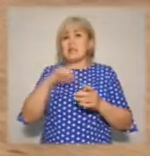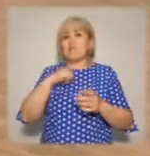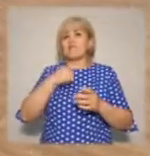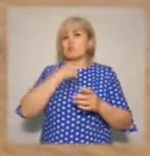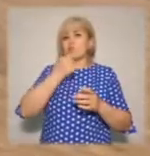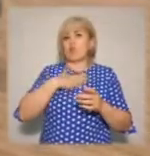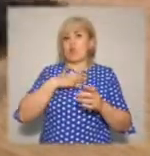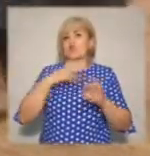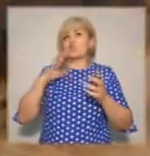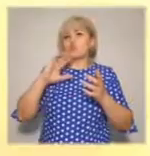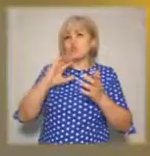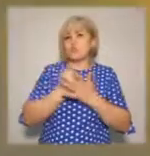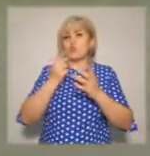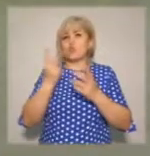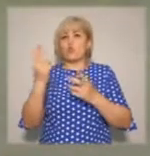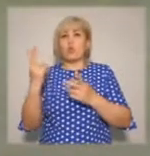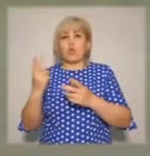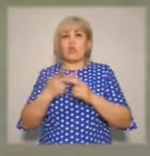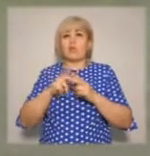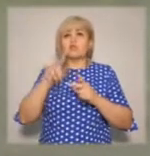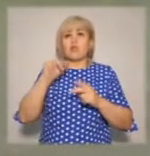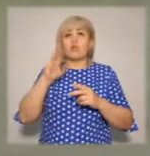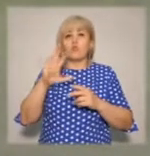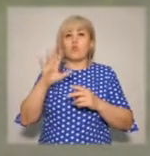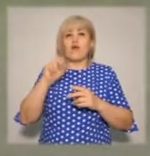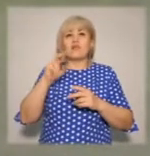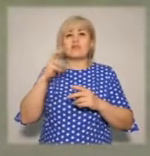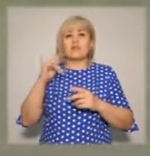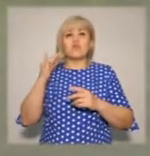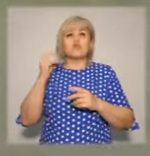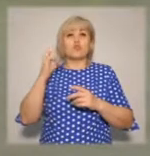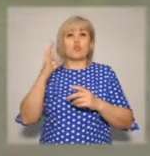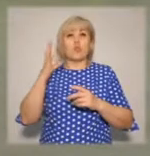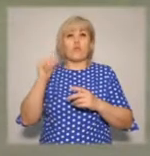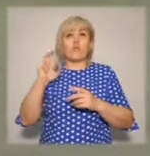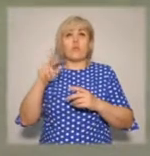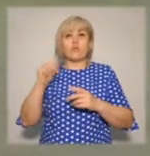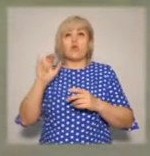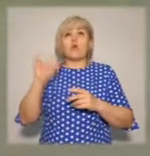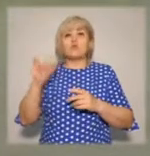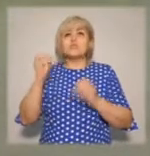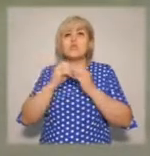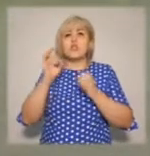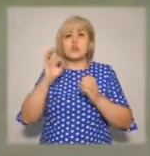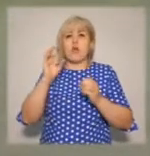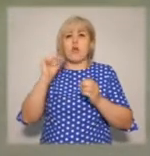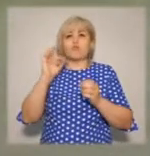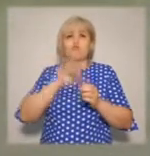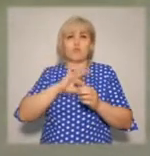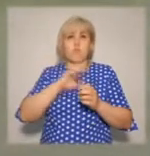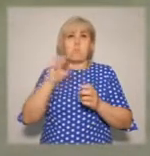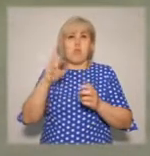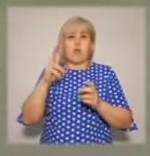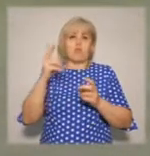самых взрослых наших успешных дуэтов – это Златов Алексей и Чернова Ольга. У них 10 очков на